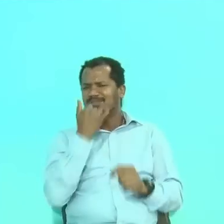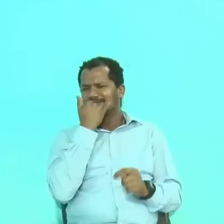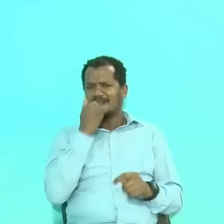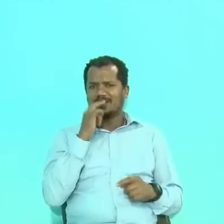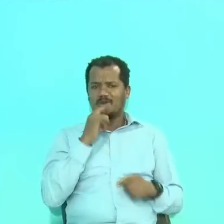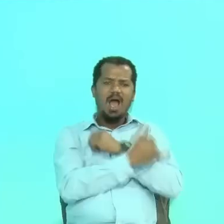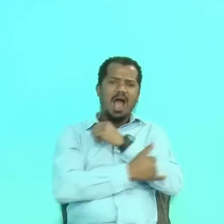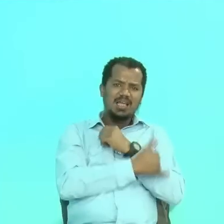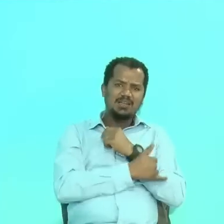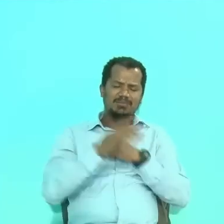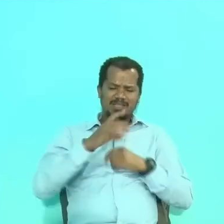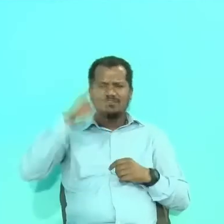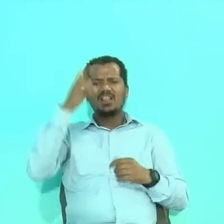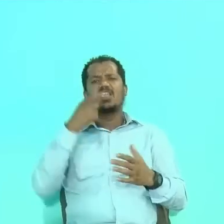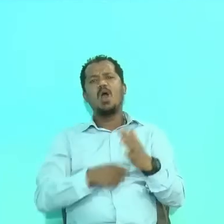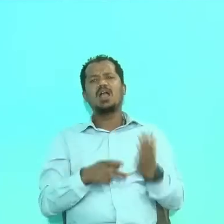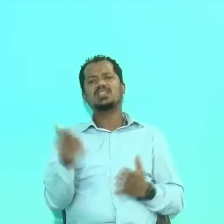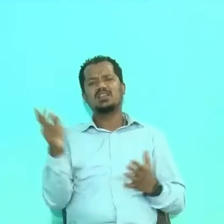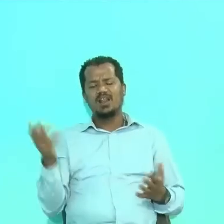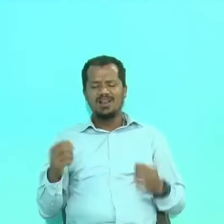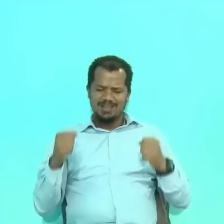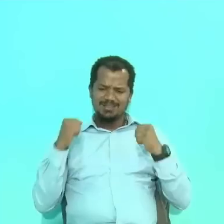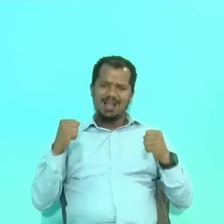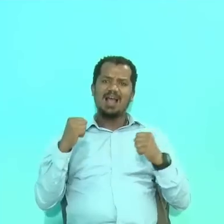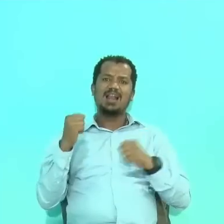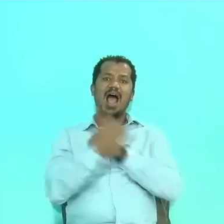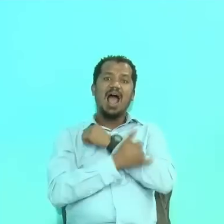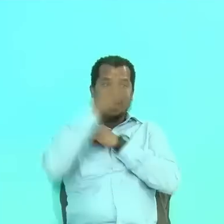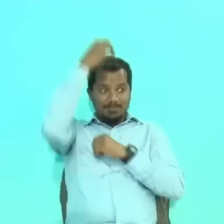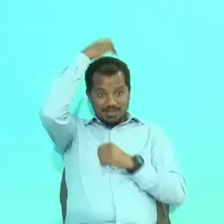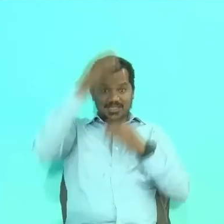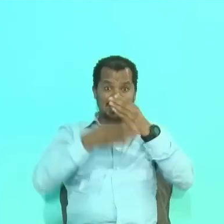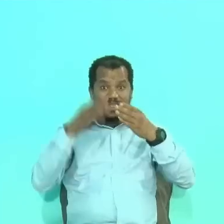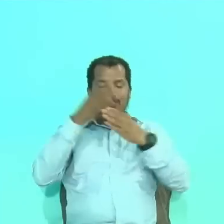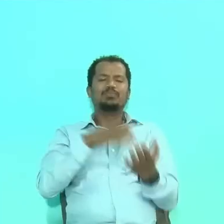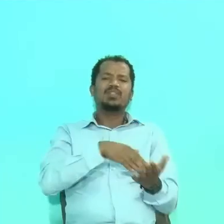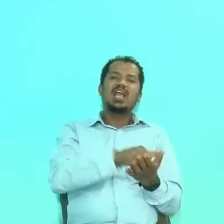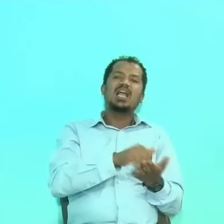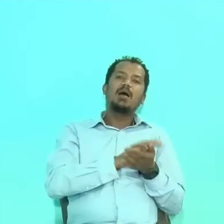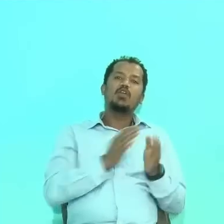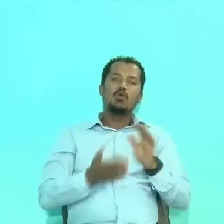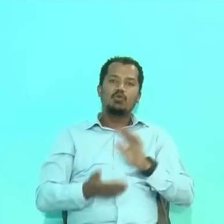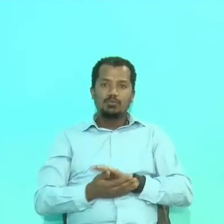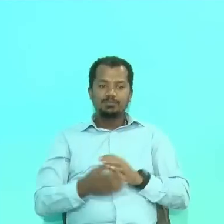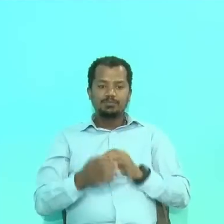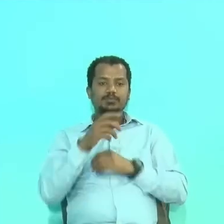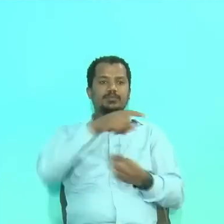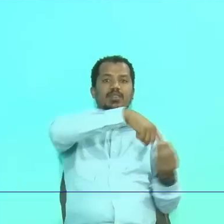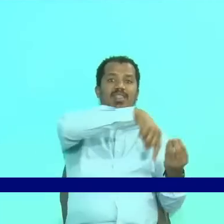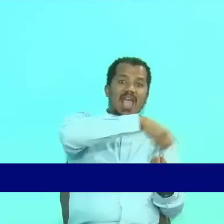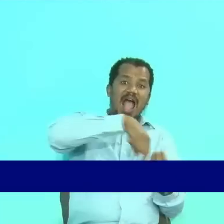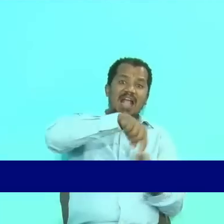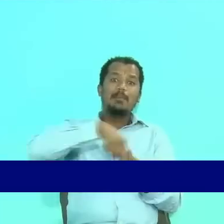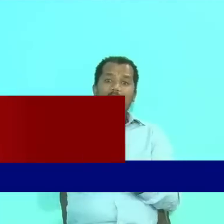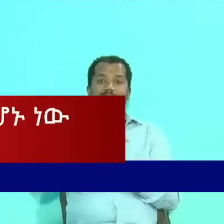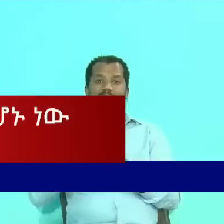ሀገረንም ከፍተኛ ዋጋ ያስከፍላል። ጠንካራ ሀገረ መንግስት ከመገንባት ይልቅ ደካማ የሆኑ የአካባቢ